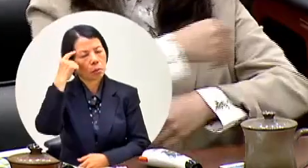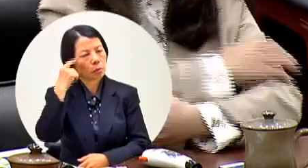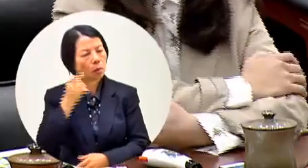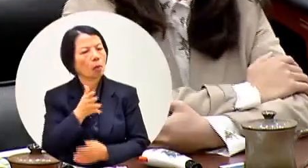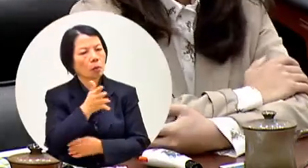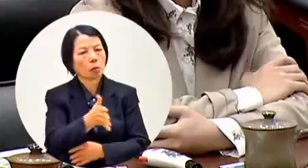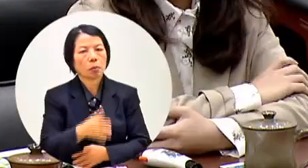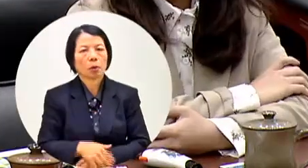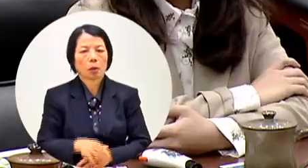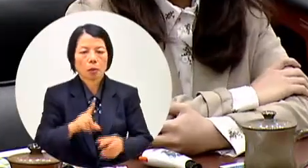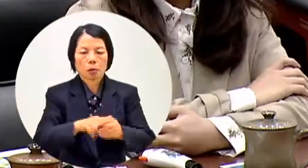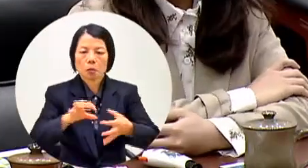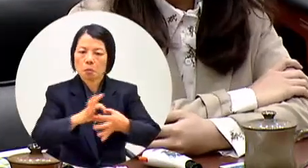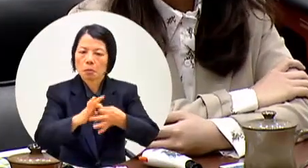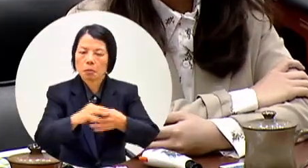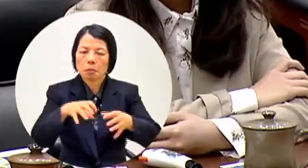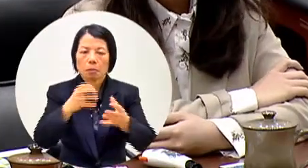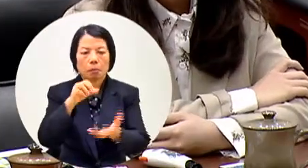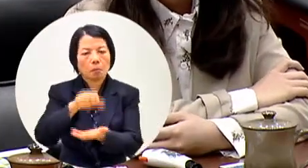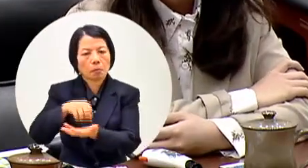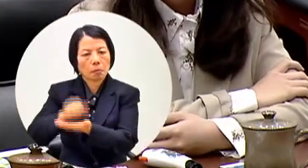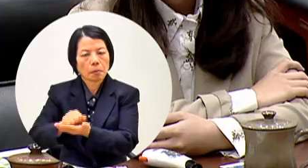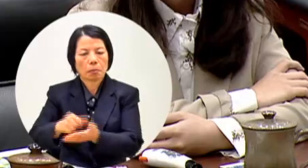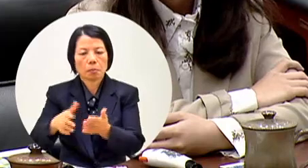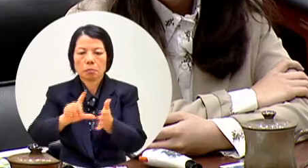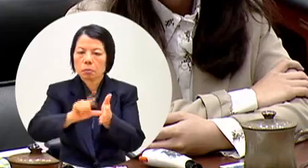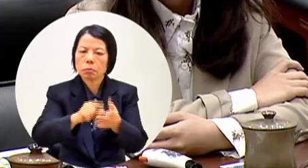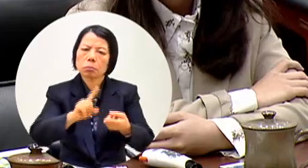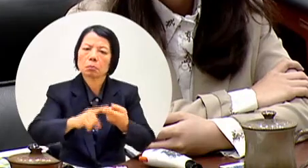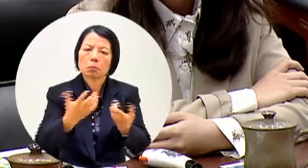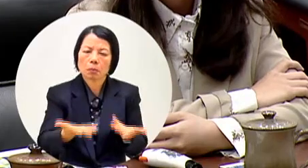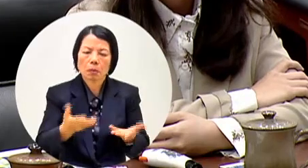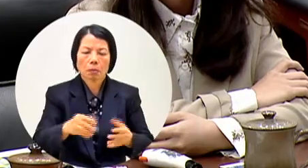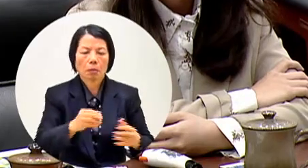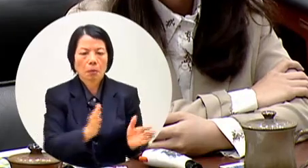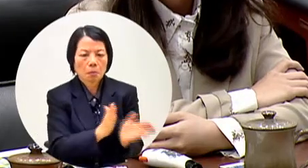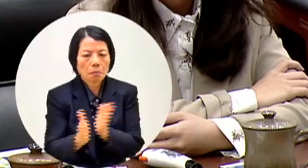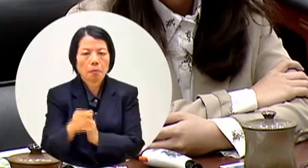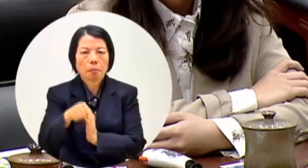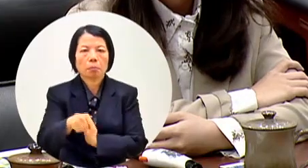说，中联办这个行程到底是在什么时机点下面被安排下去？